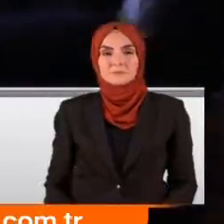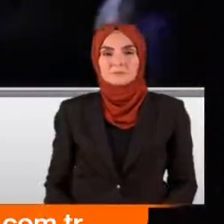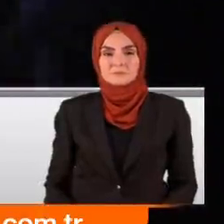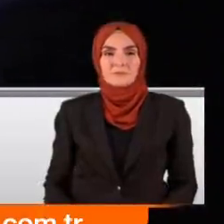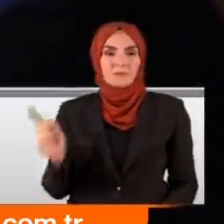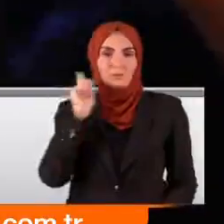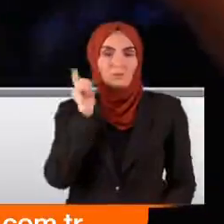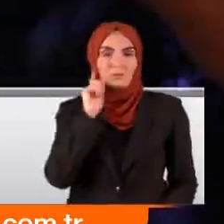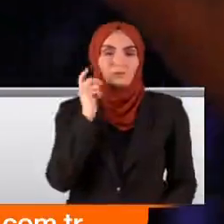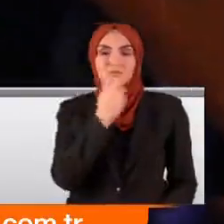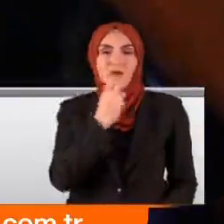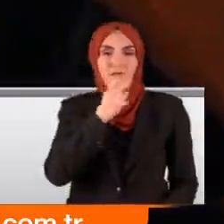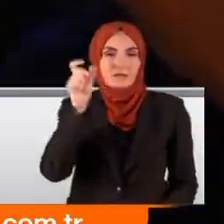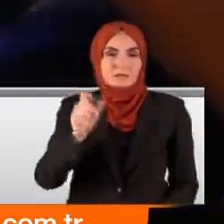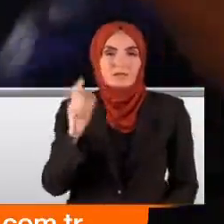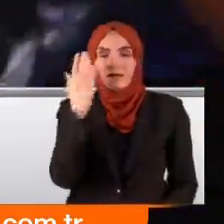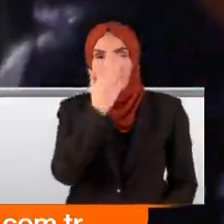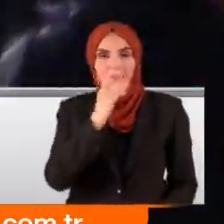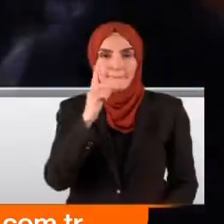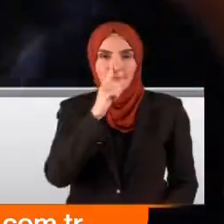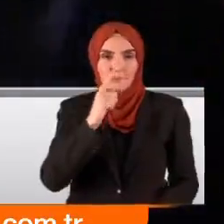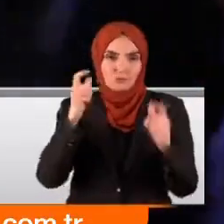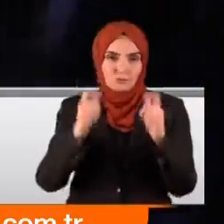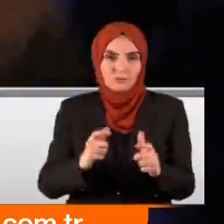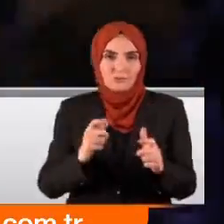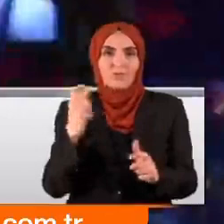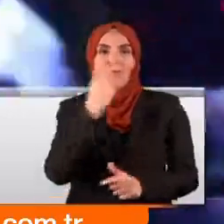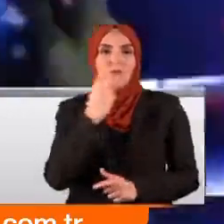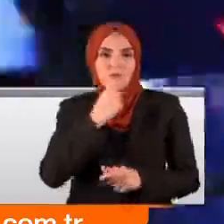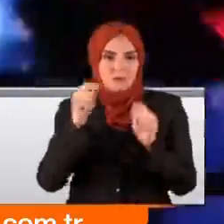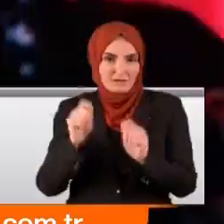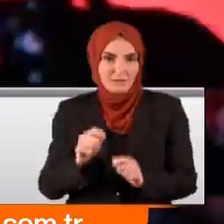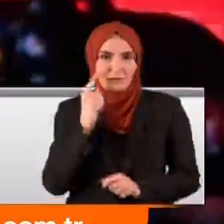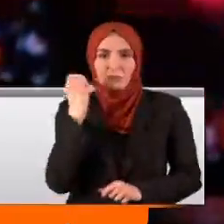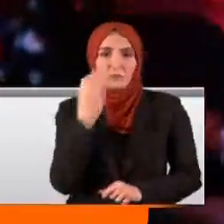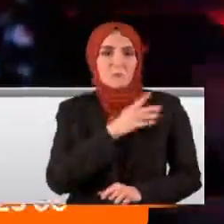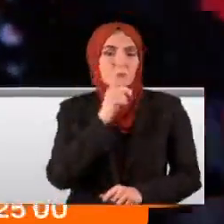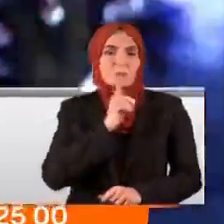Ünlü şarkıcı Karabük'te sahnedeydi. Yüzlerce kişi de konser için oradaydı.